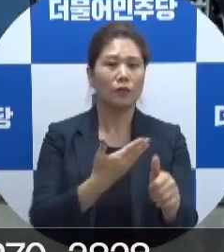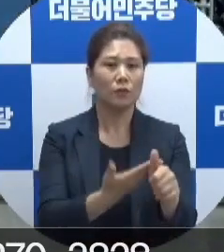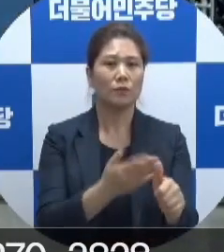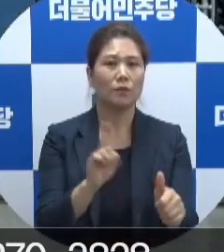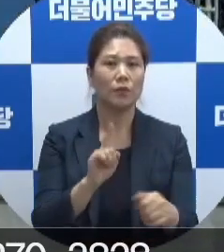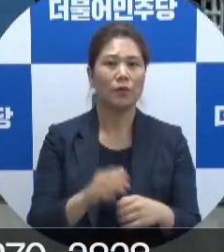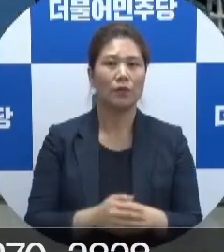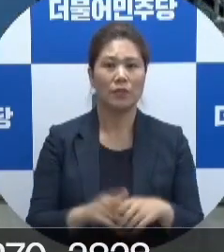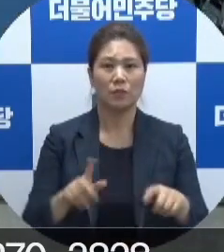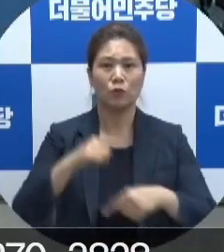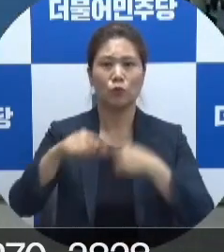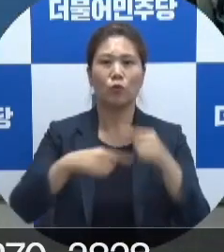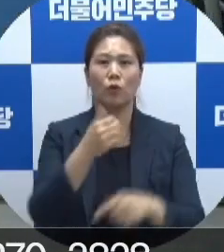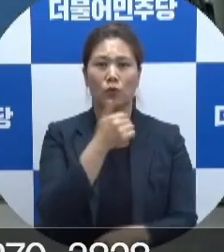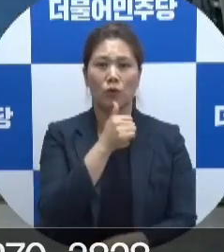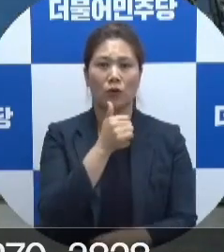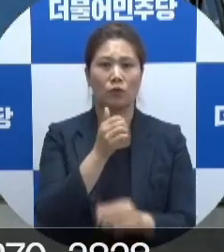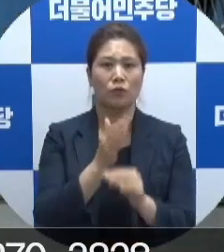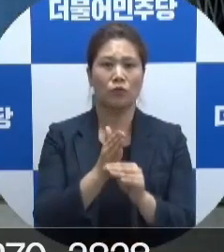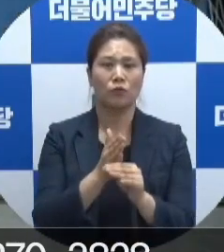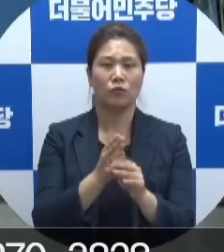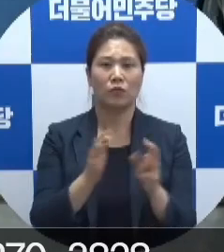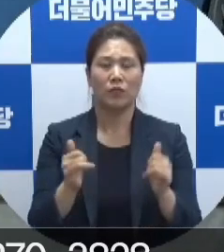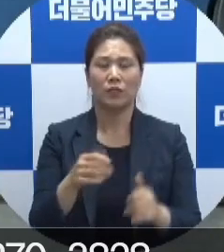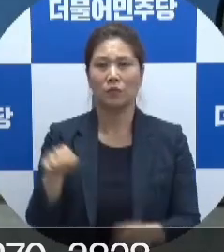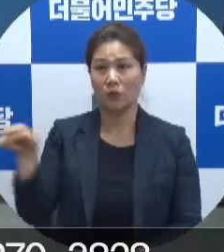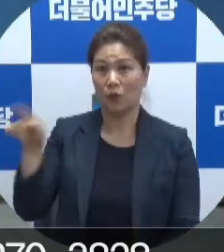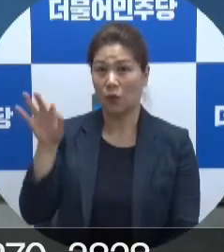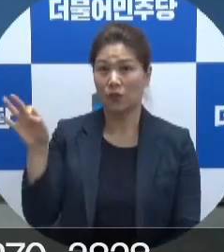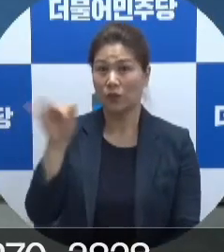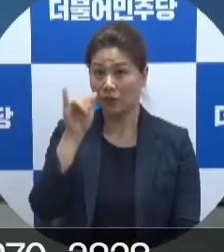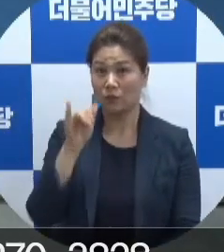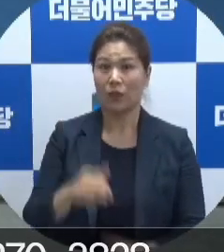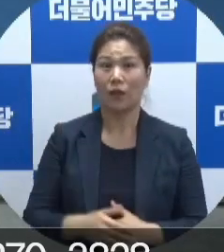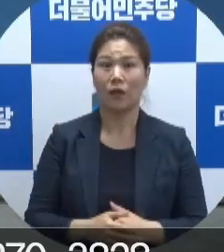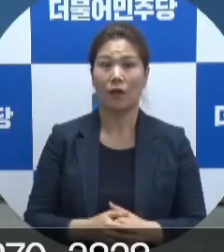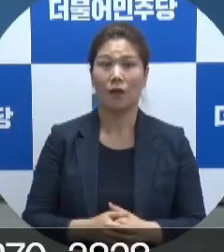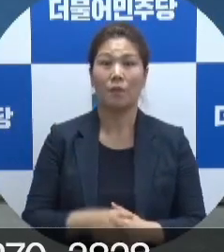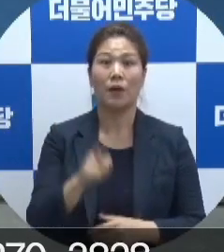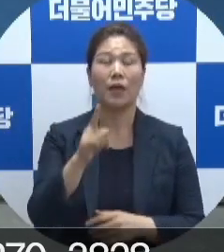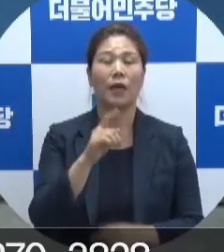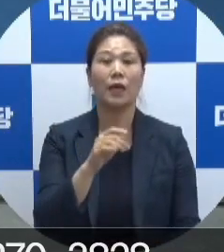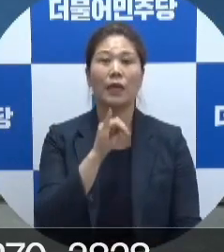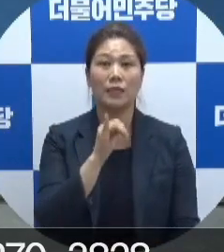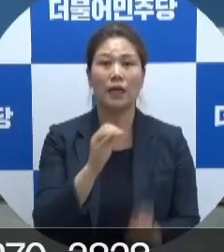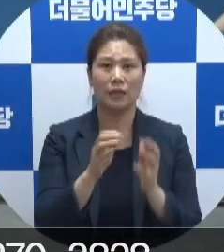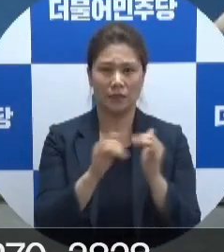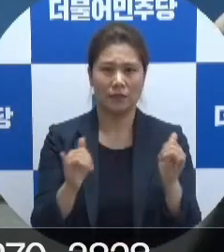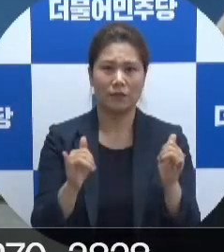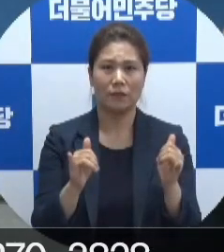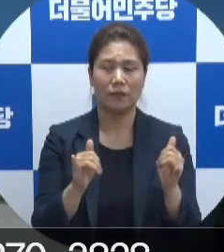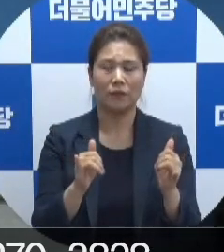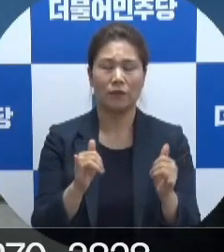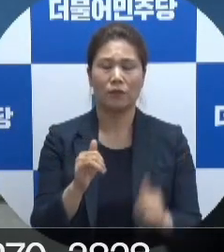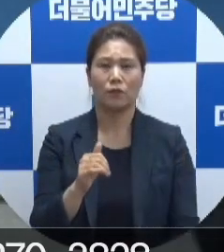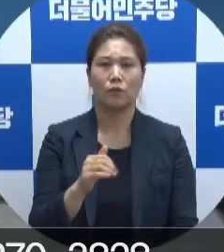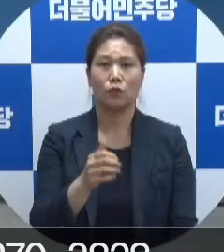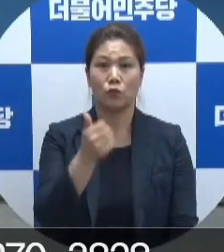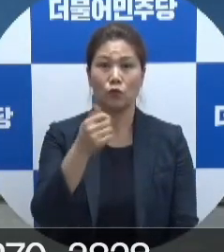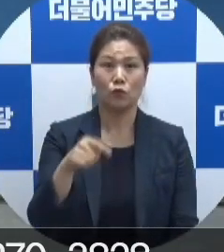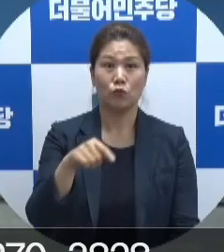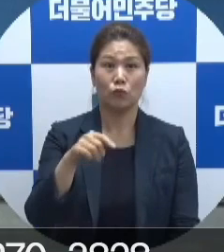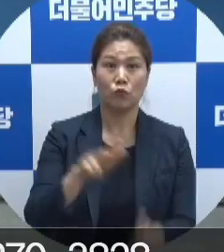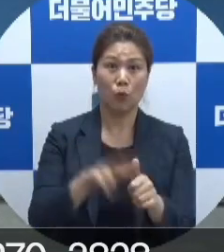저희가 지금 수어 통역을 하고 계시는 분이 제 앞쪽에 있습니다. 바깥에서 기자분들께서 후보자분들의